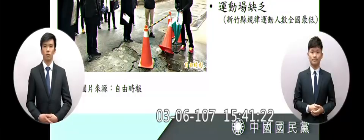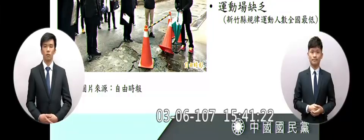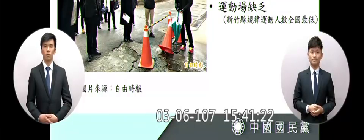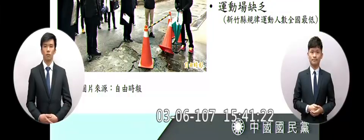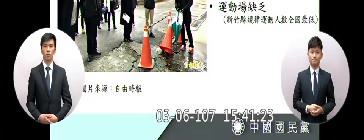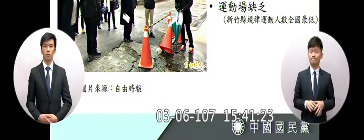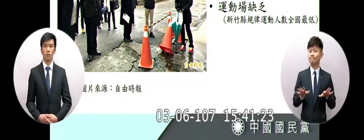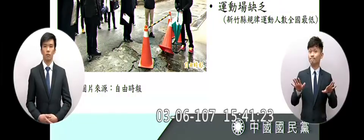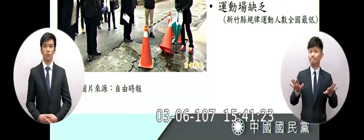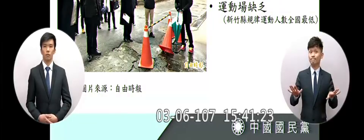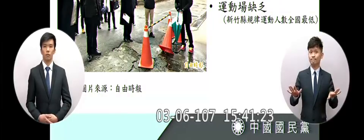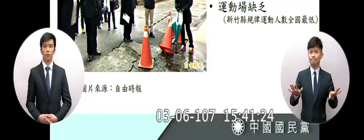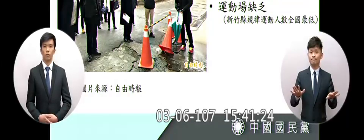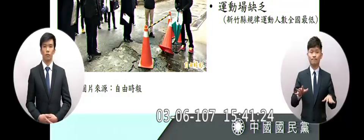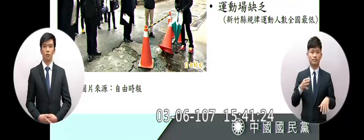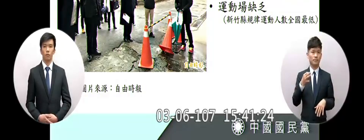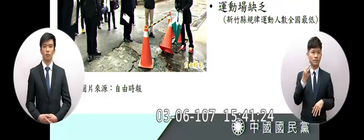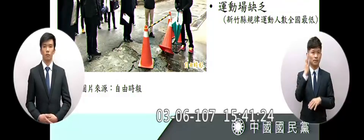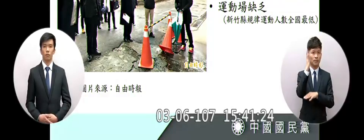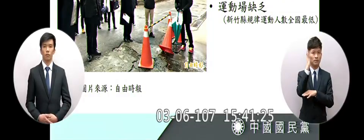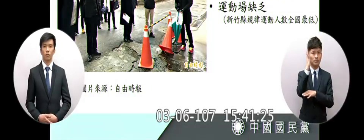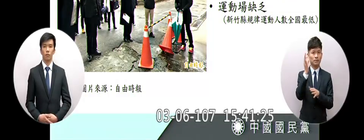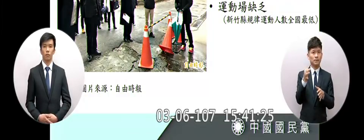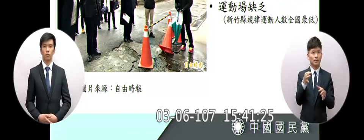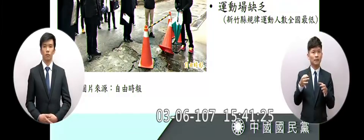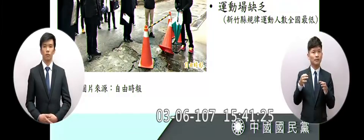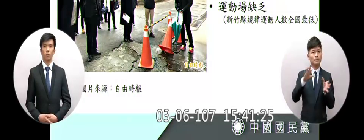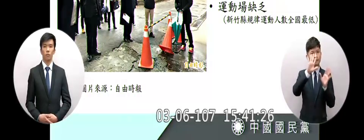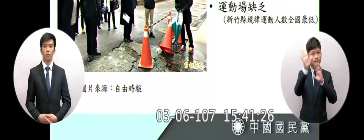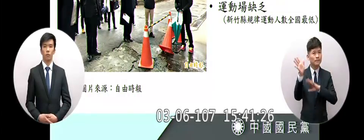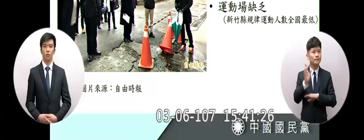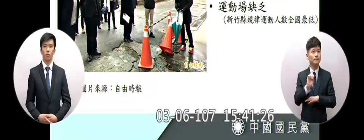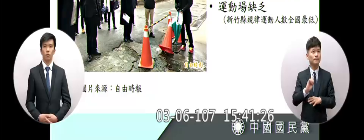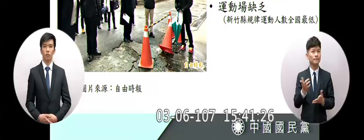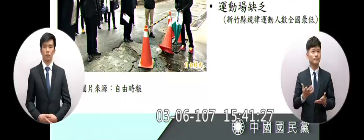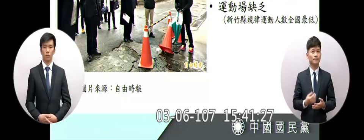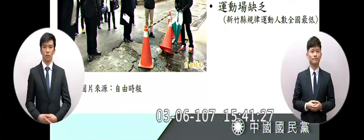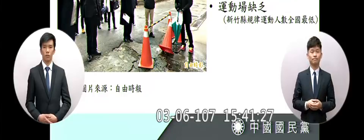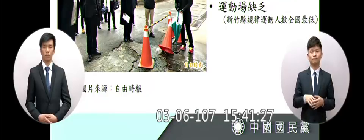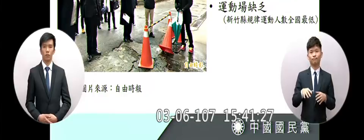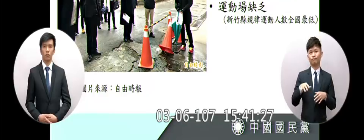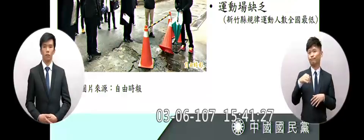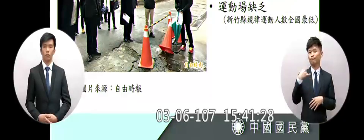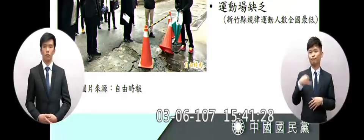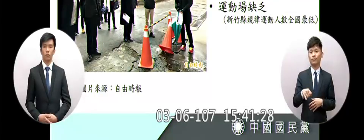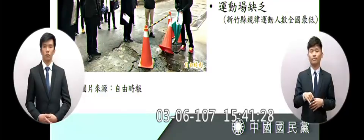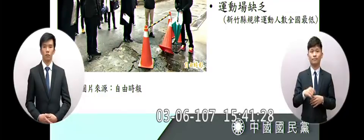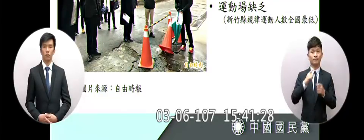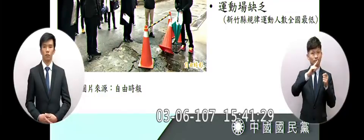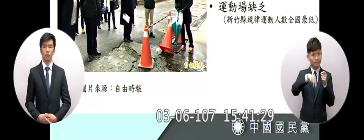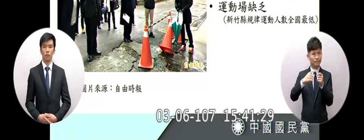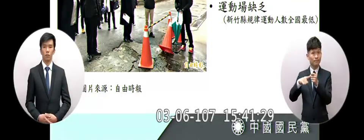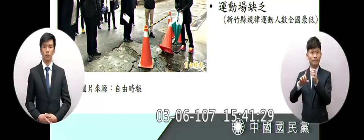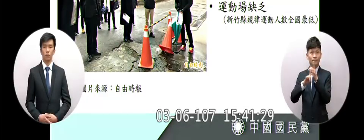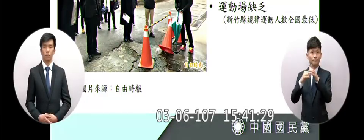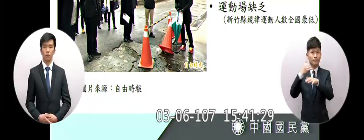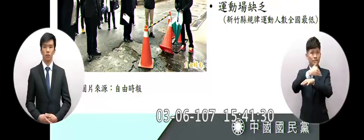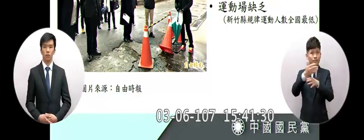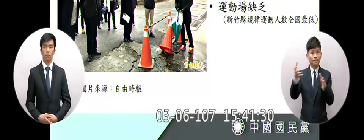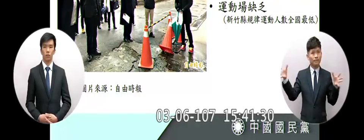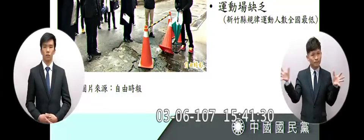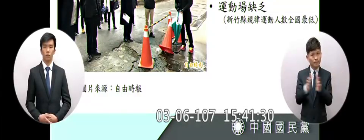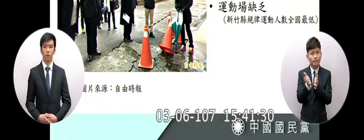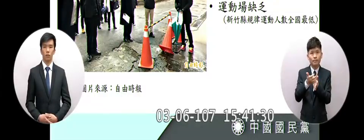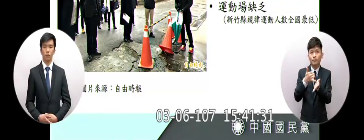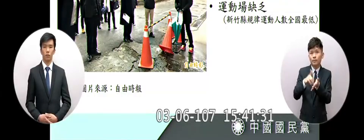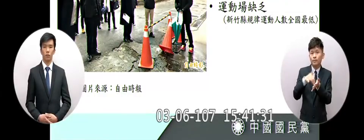那我们现在目前的财政的现况哦，是其实也不好。每年新竹县的预算哦，大概总预算